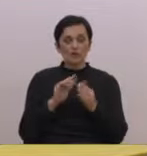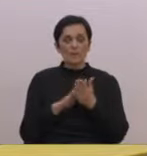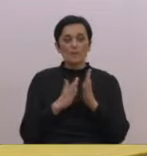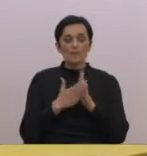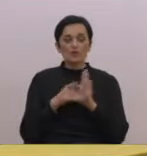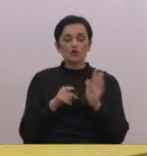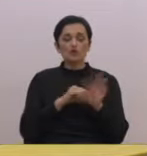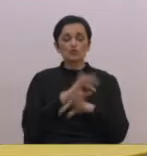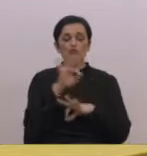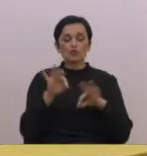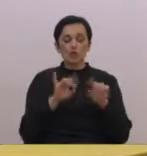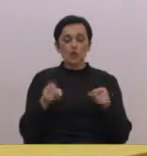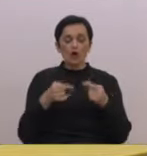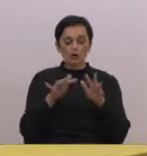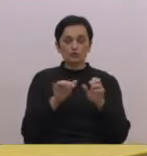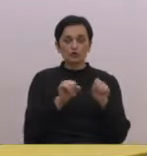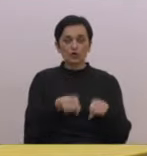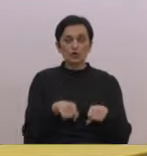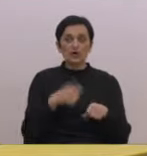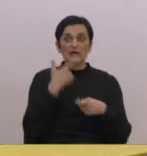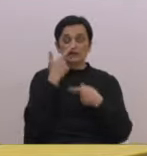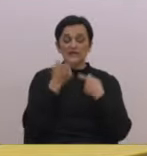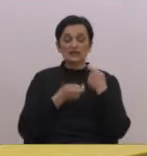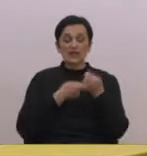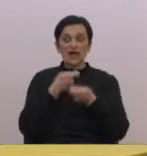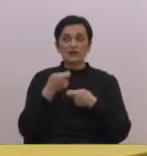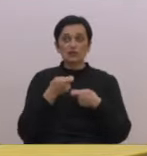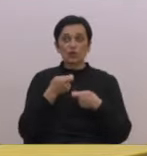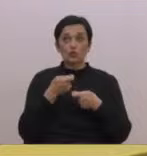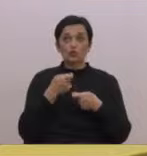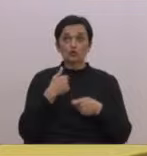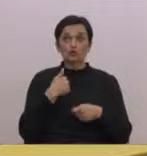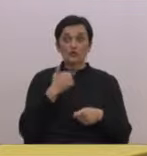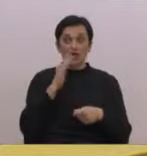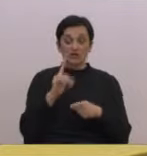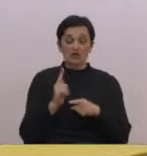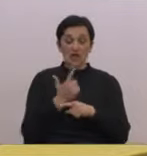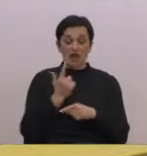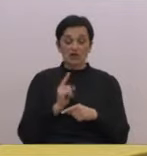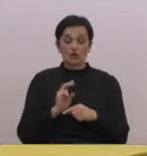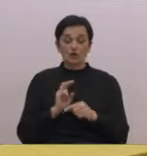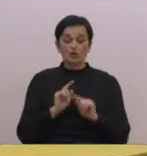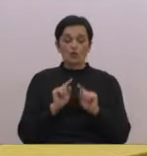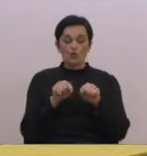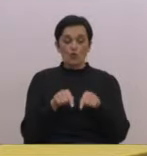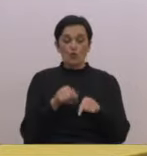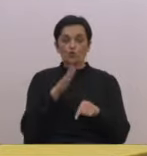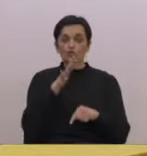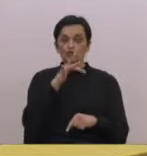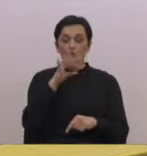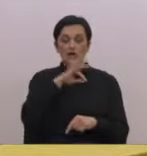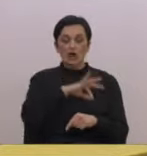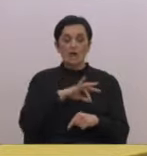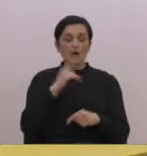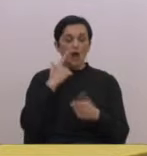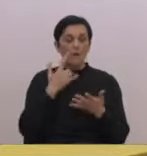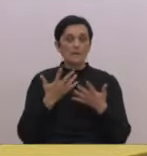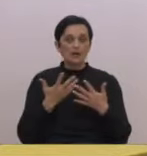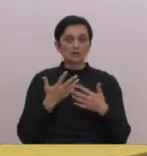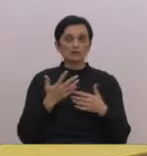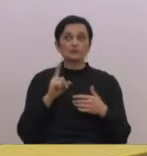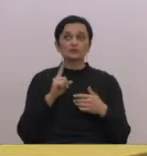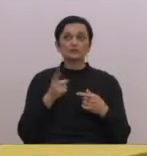პროექტის განხორციელებას, ხოლო უფრო დეტალურად, რადგანაც გვიწევს ხელახლა მოსვლა, ამიტომ ჯობია დრო გამოვიყენოთ უფრო ეფექტიანად.